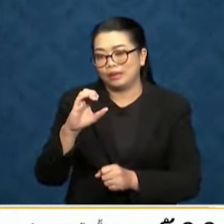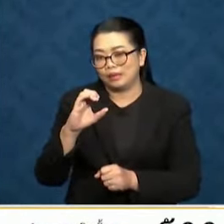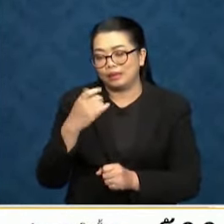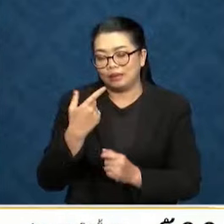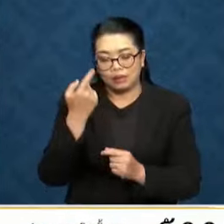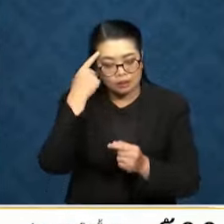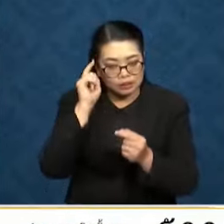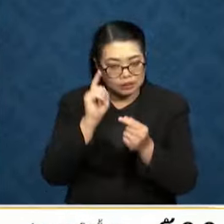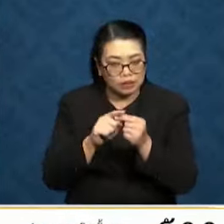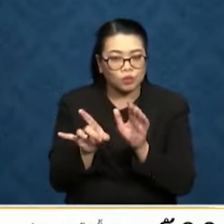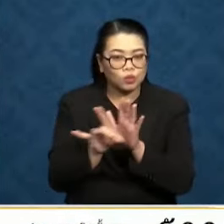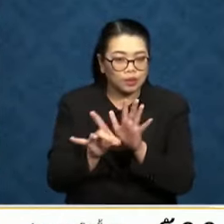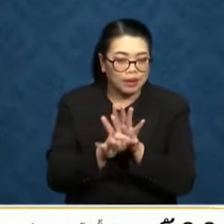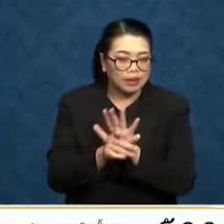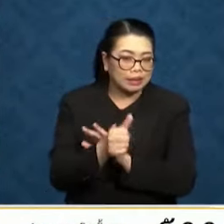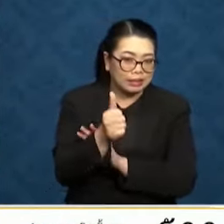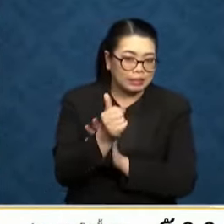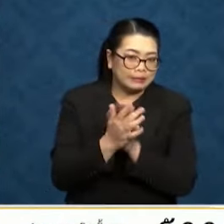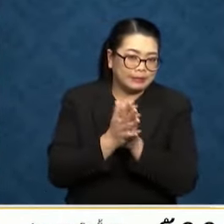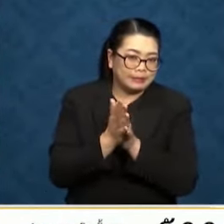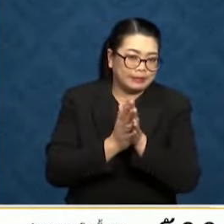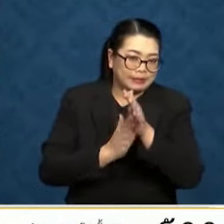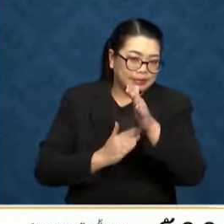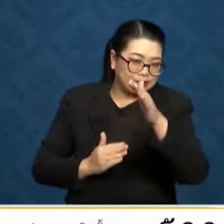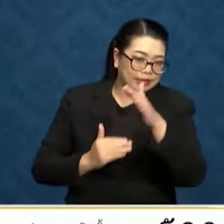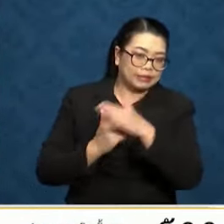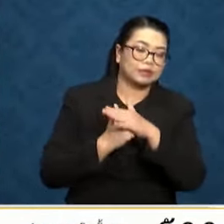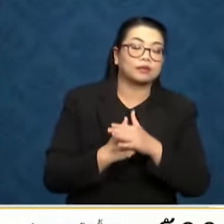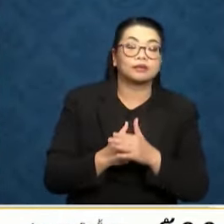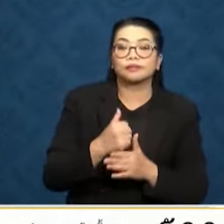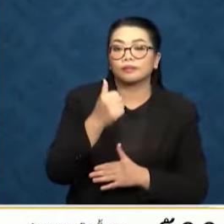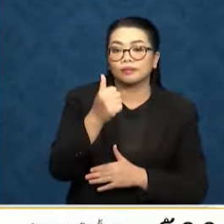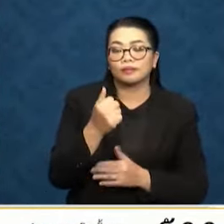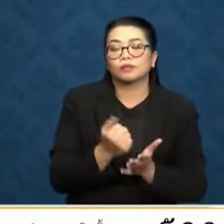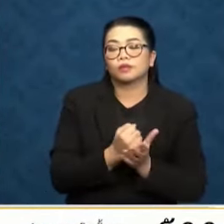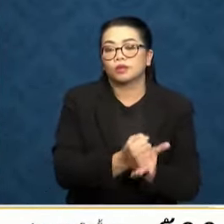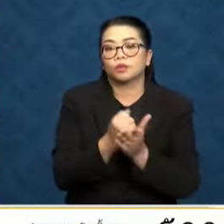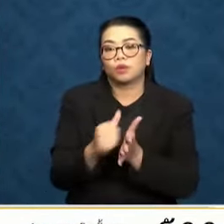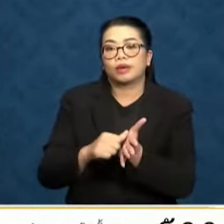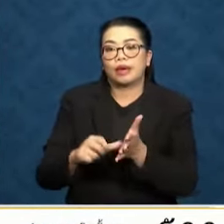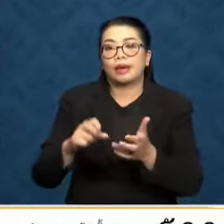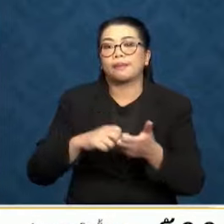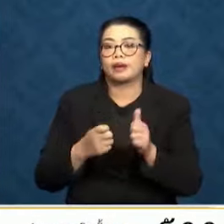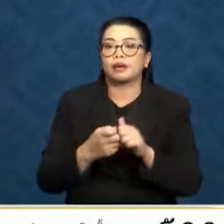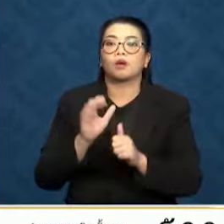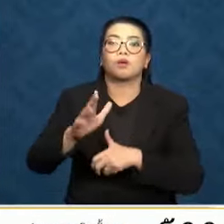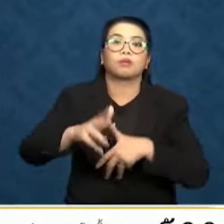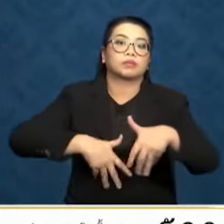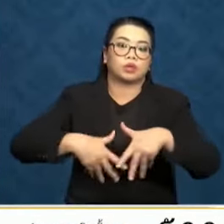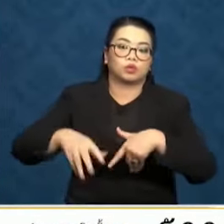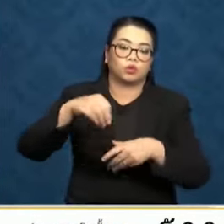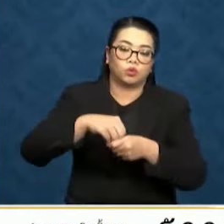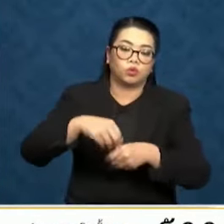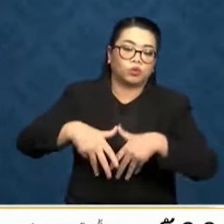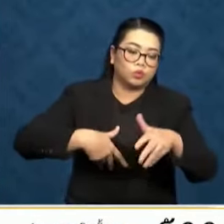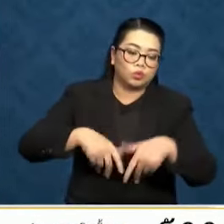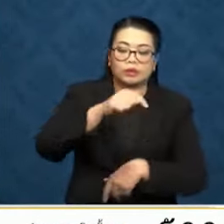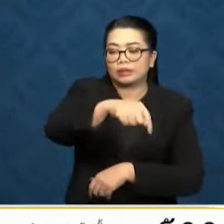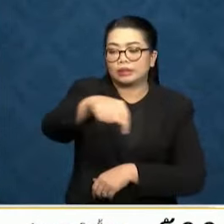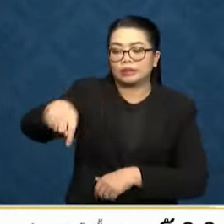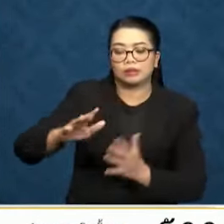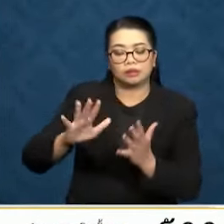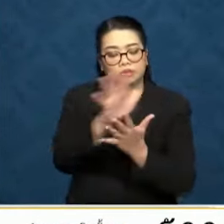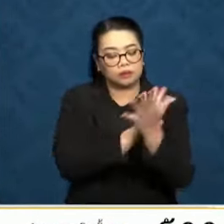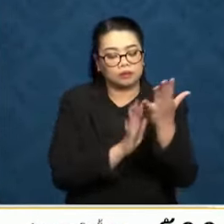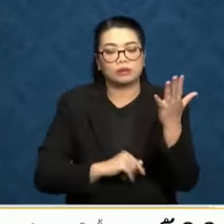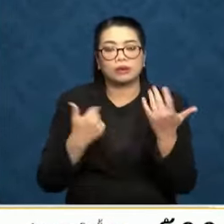ที่มีประสิทธิภาพหรือว่าทะเยอทะยานมากกว่านั้นค่ะก็คือจะช่วยแก้ปัญหาของประชาชนนะคะปีนี้เนี่ยจะเอ่อ